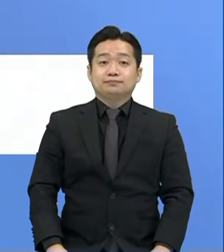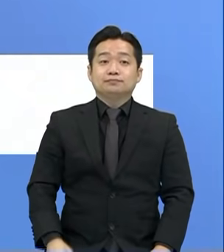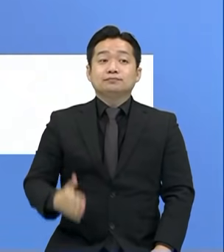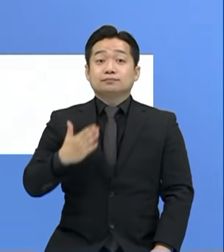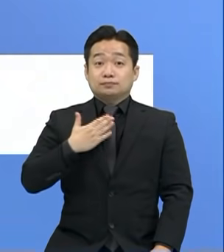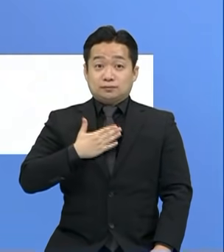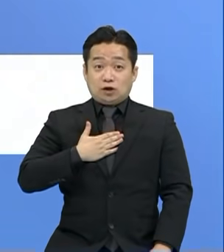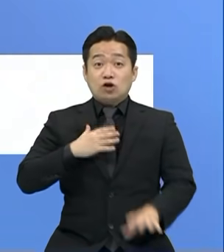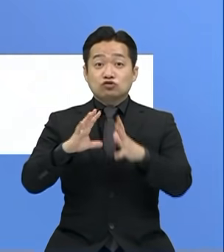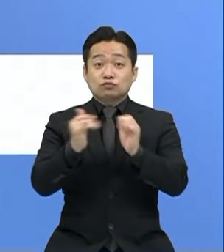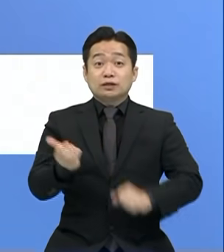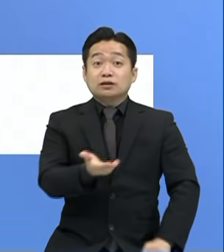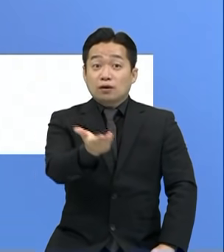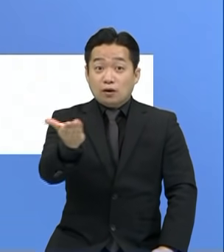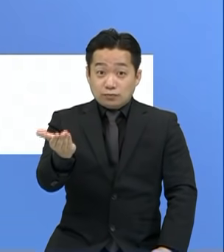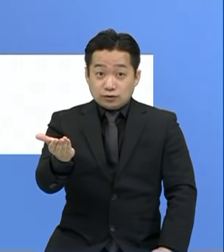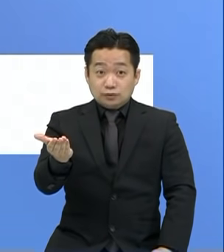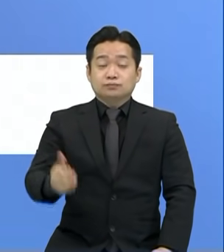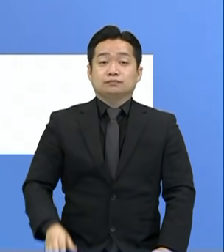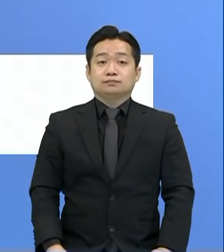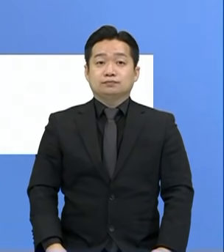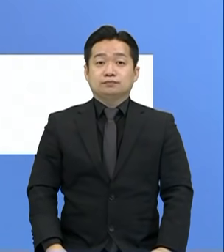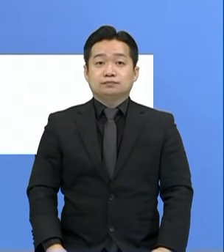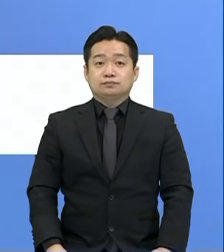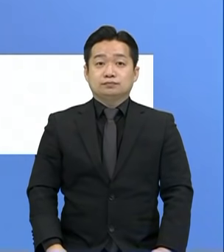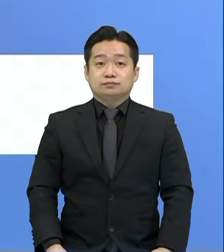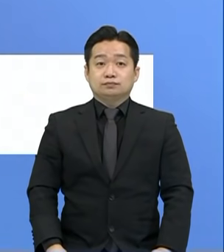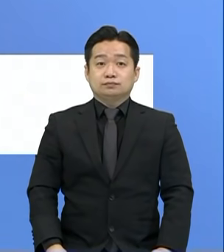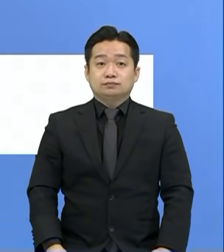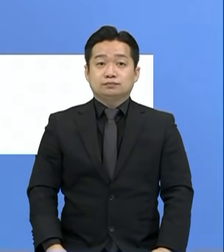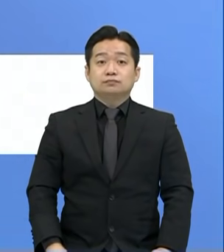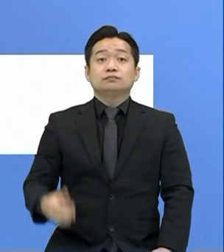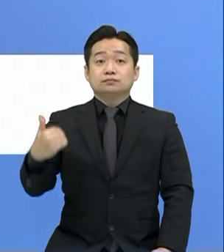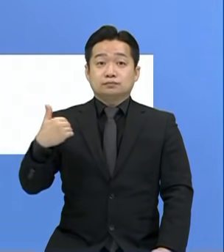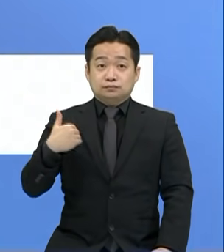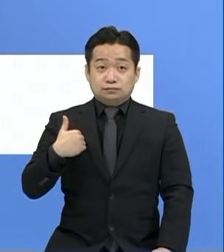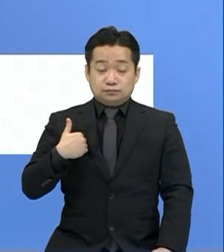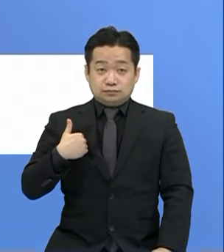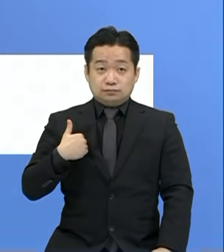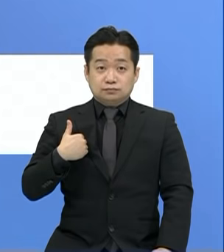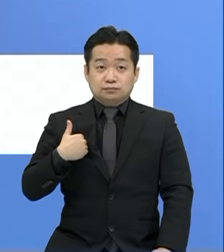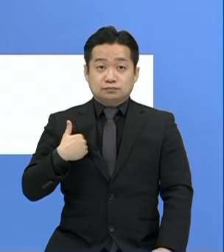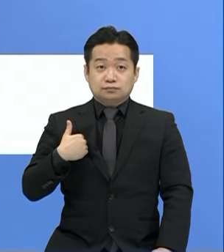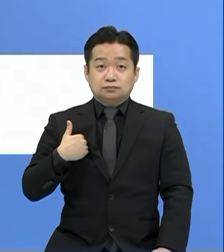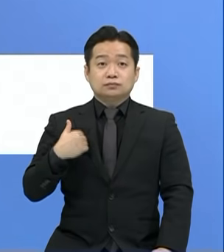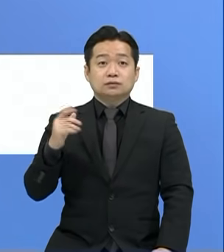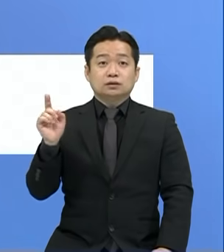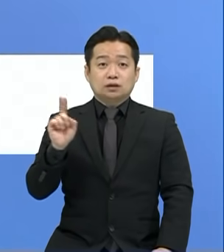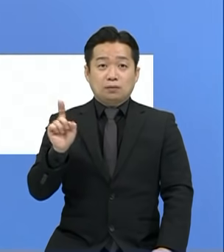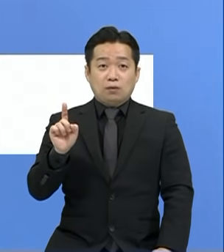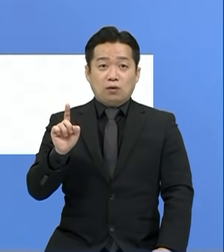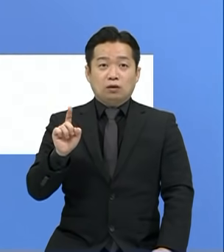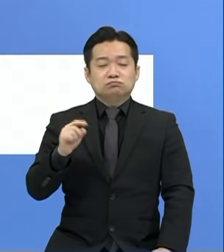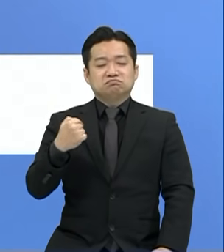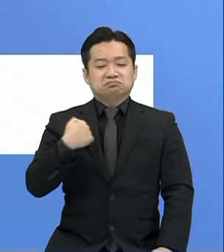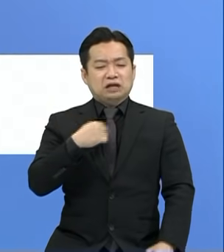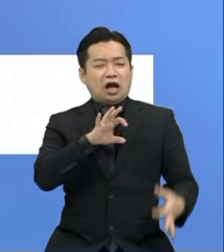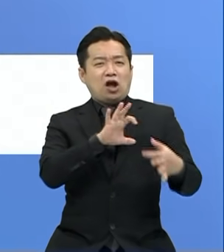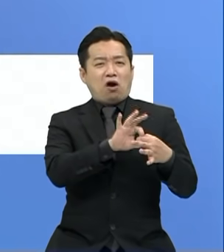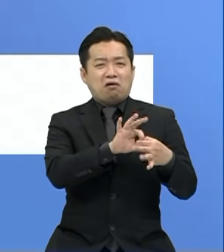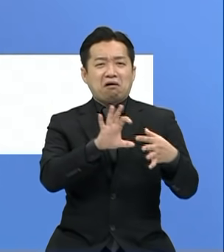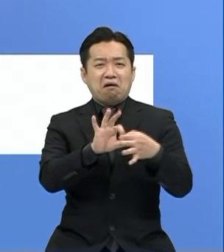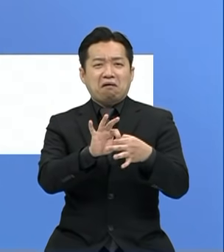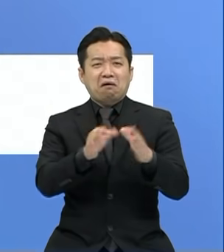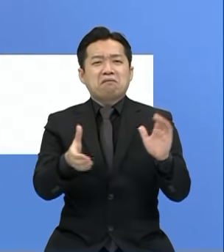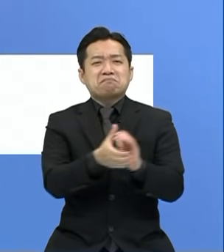저는 우리 국민들께서 저는 아무런 뭐 조직도 또 후광도 뭐 이런 그 기득권도 없는